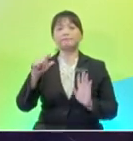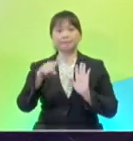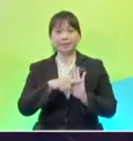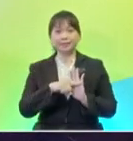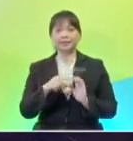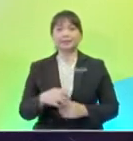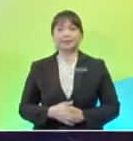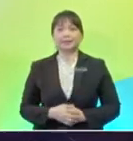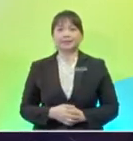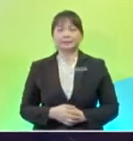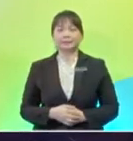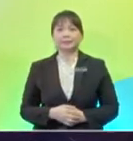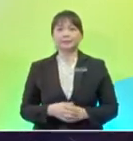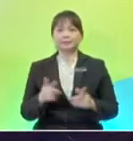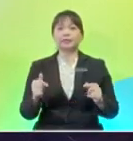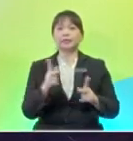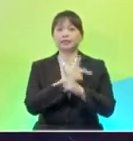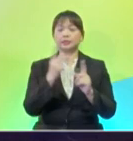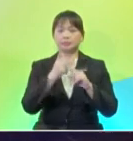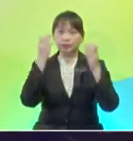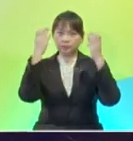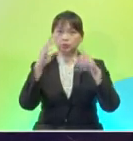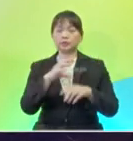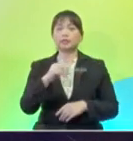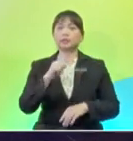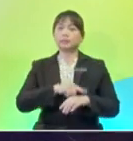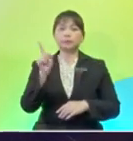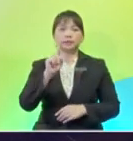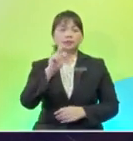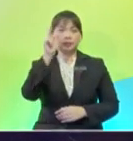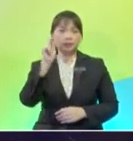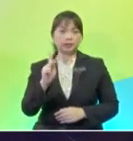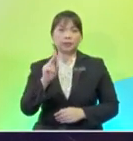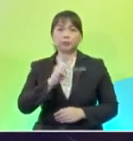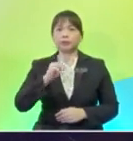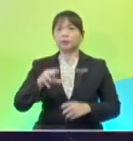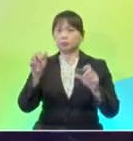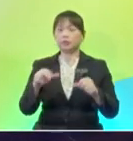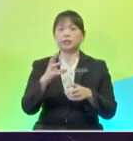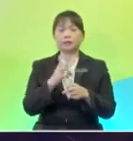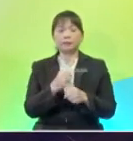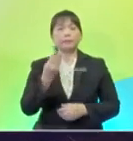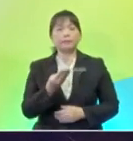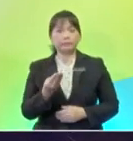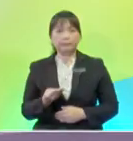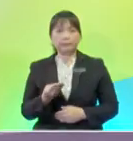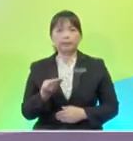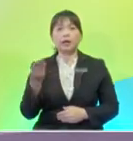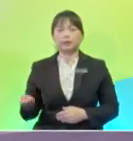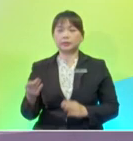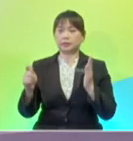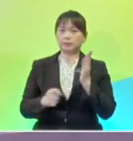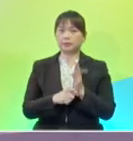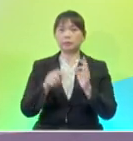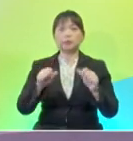terima kasih kepada Cikgu dan Dimanakah murid-murid kita Boleh dapatkan bahan tambahan Oke murid-murid-murid